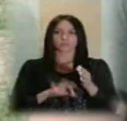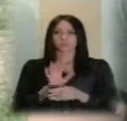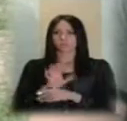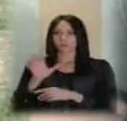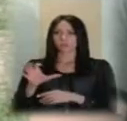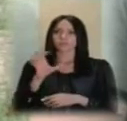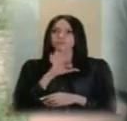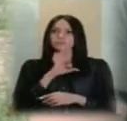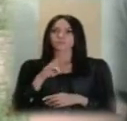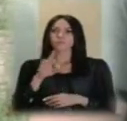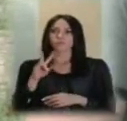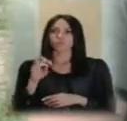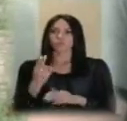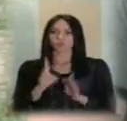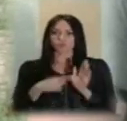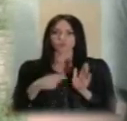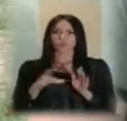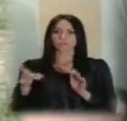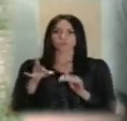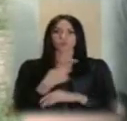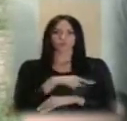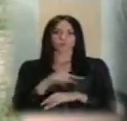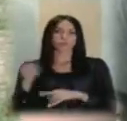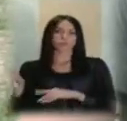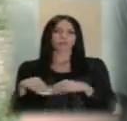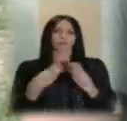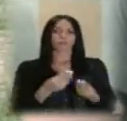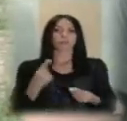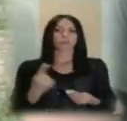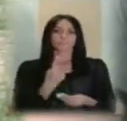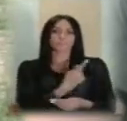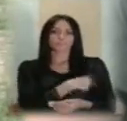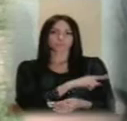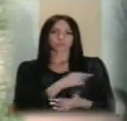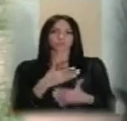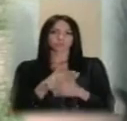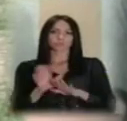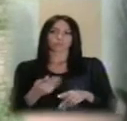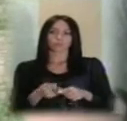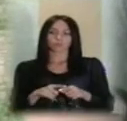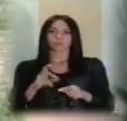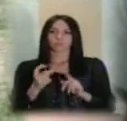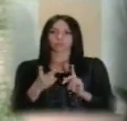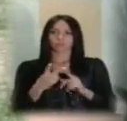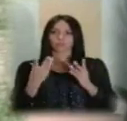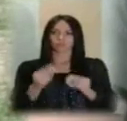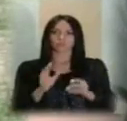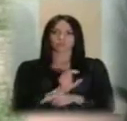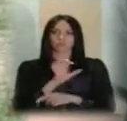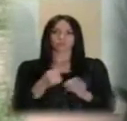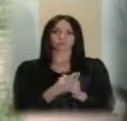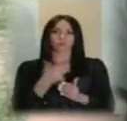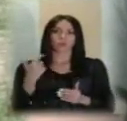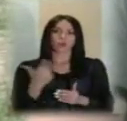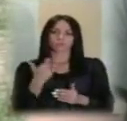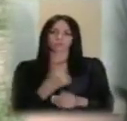тобто в районну лікарню, там була надана перша медична допомога. Після чого на другий день відправили до Харківського військового госпіталю